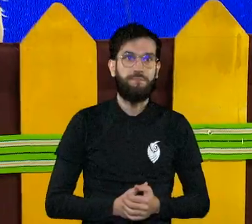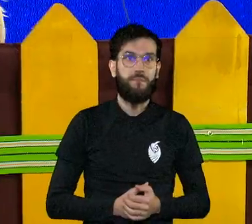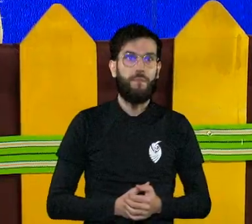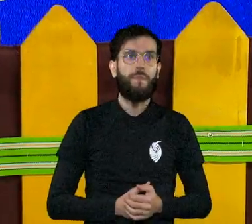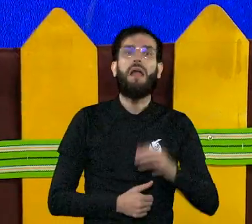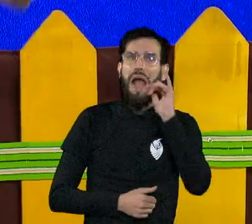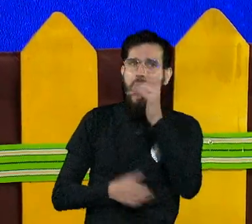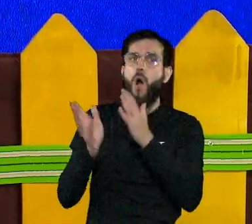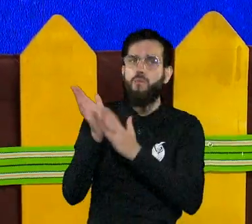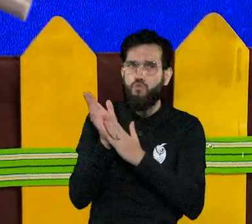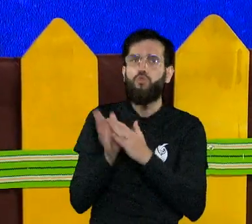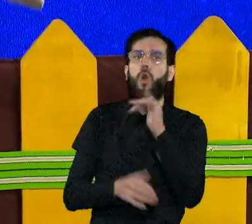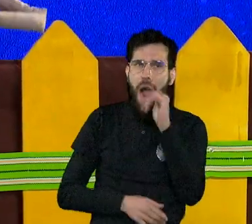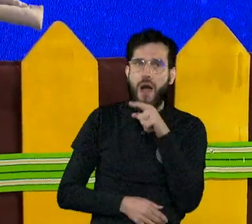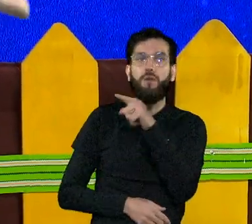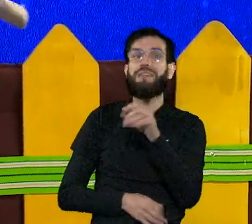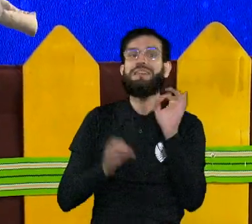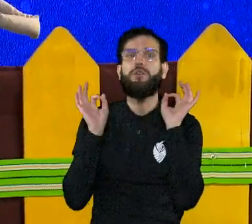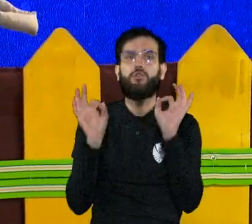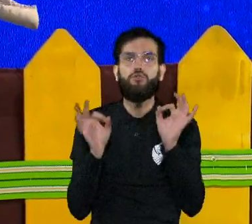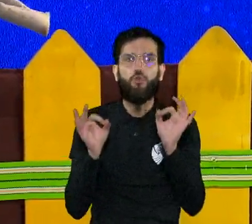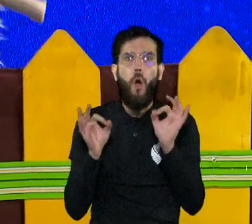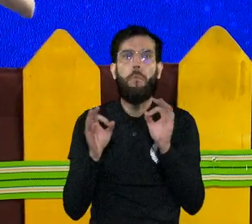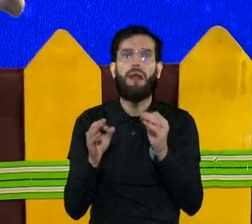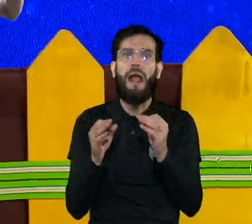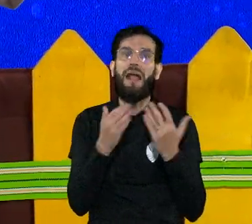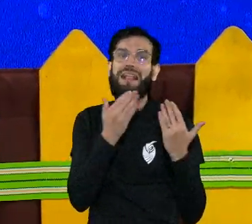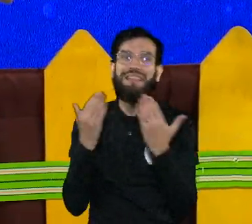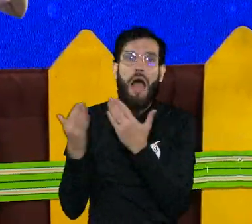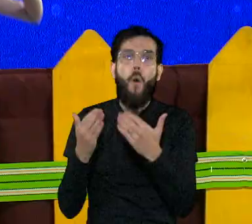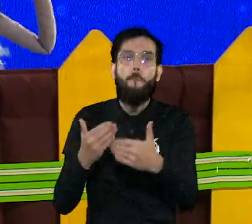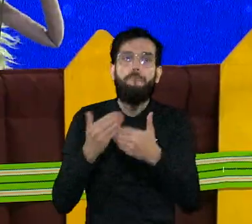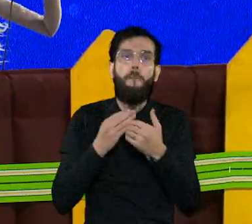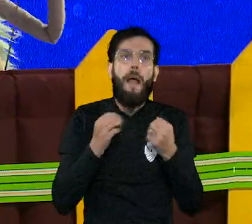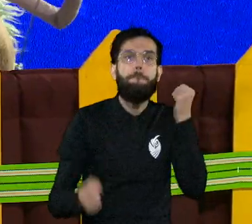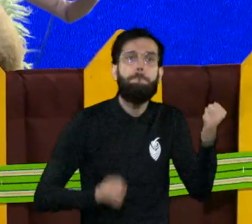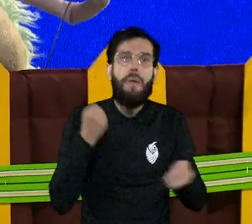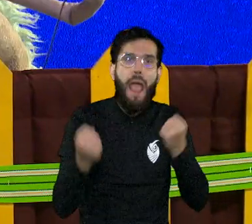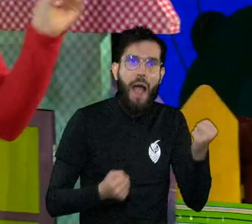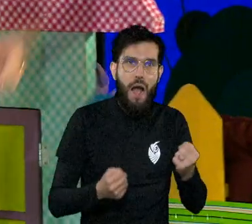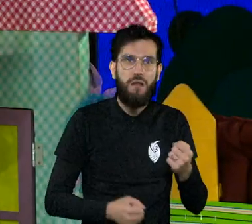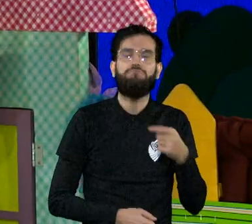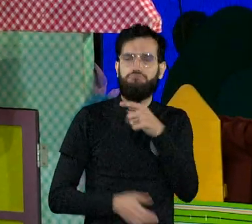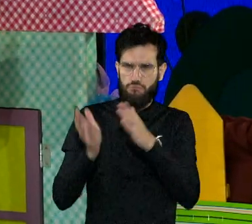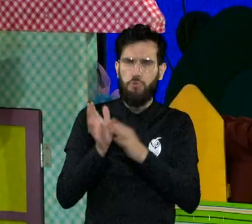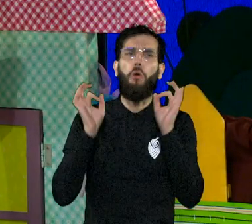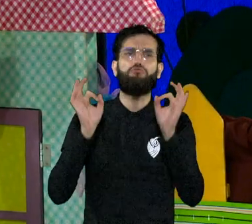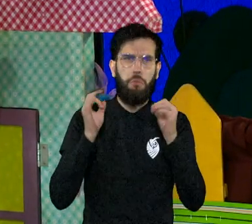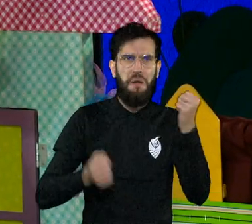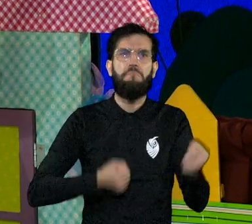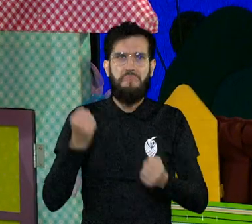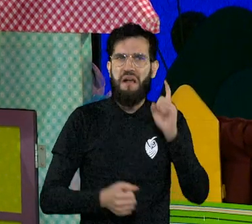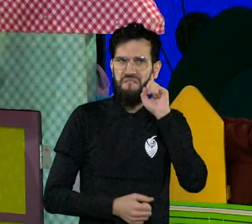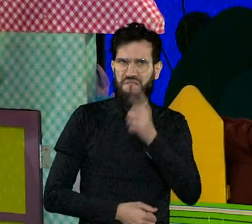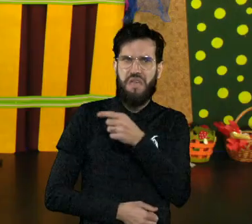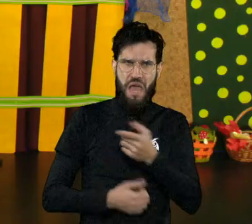Áno, Murko, to vďaka tomu, že si nás tak perfektne naučil behať všade. Áno, Murko je výborný bežec, bol to